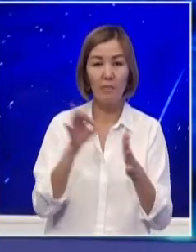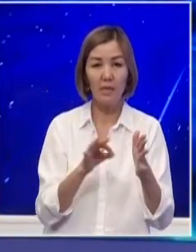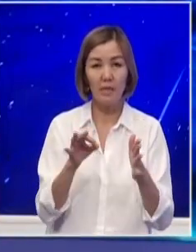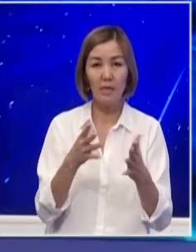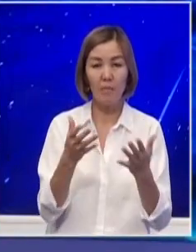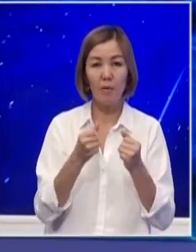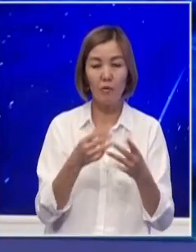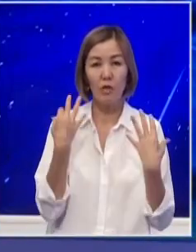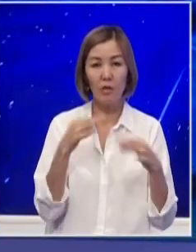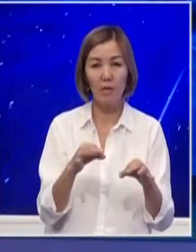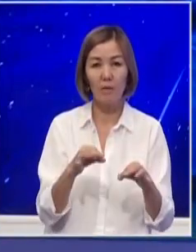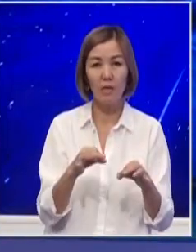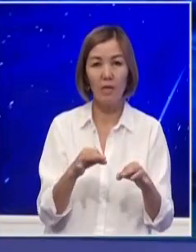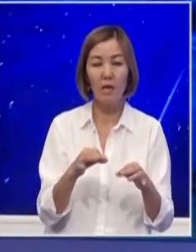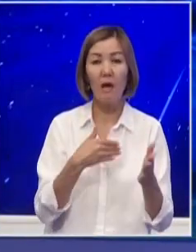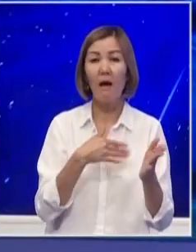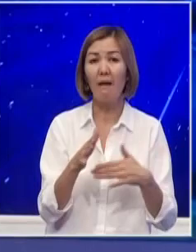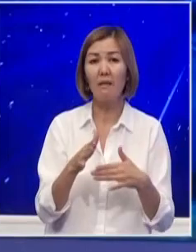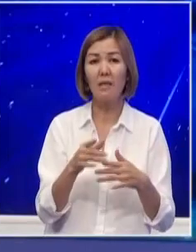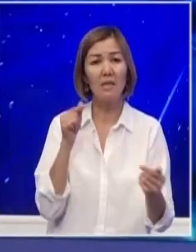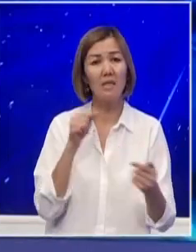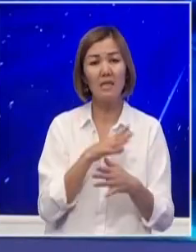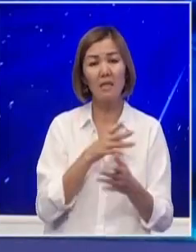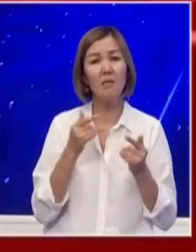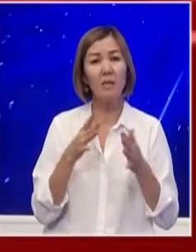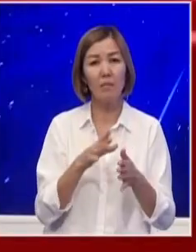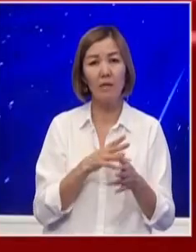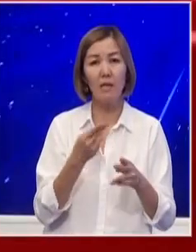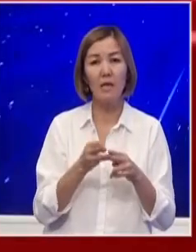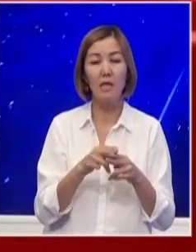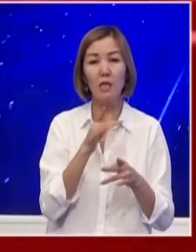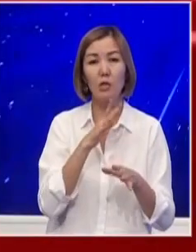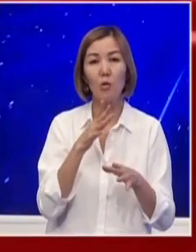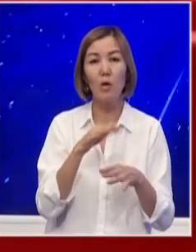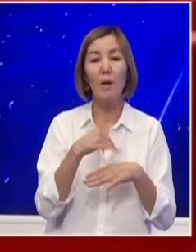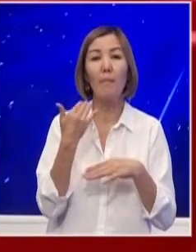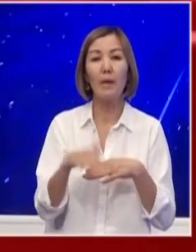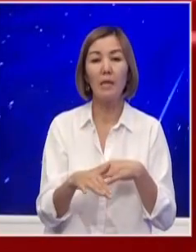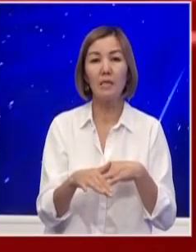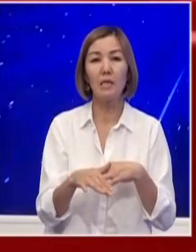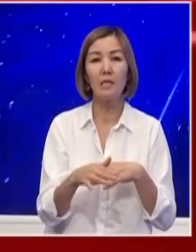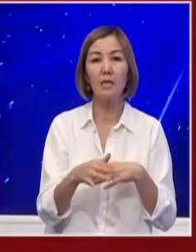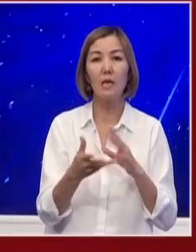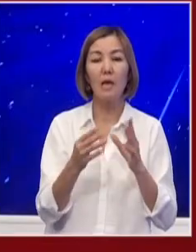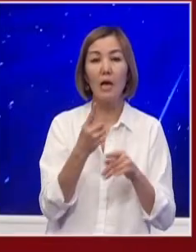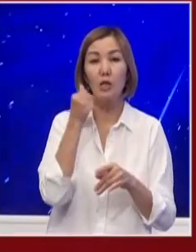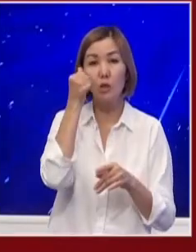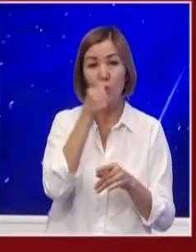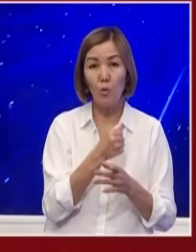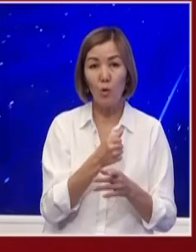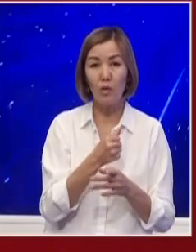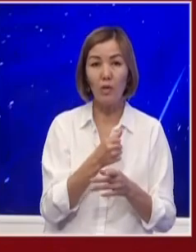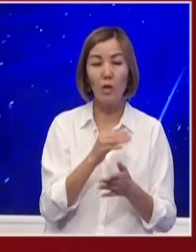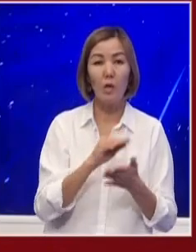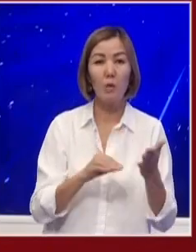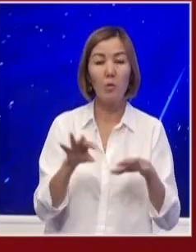заявителей получают одобрение. Причина отказа – несоответствие требованиям. Когда срок просрочки платежей по кредиту составляет менее года, не